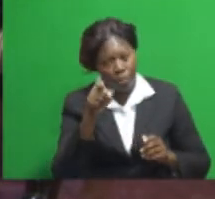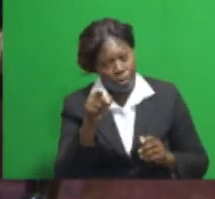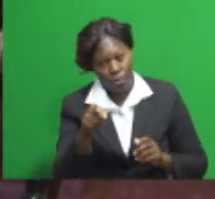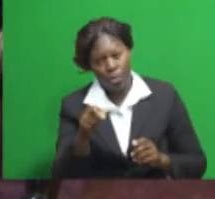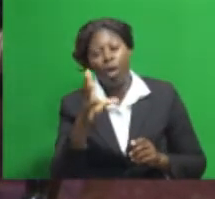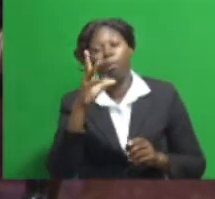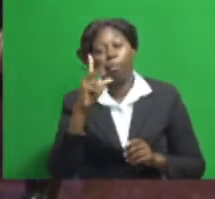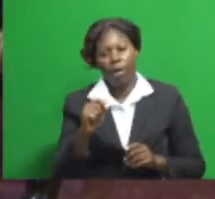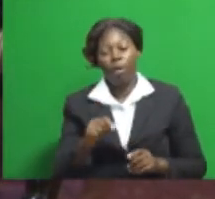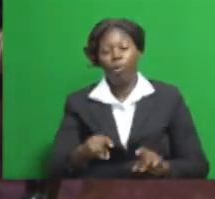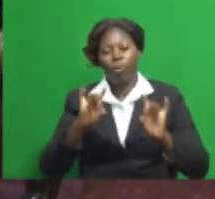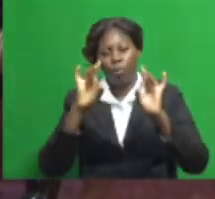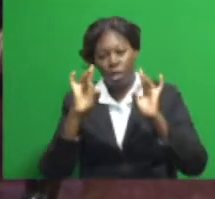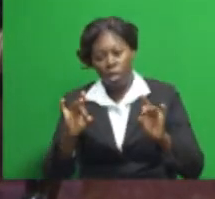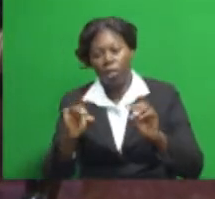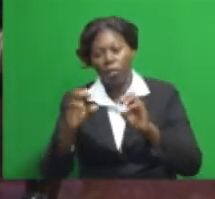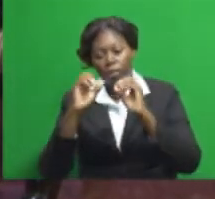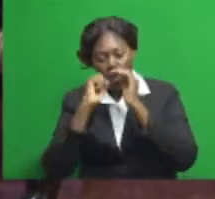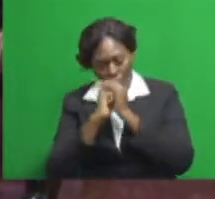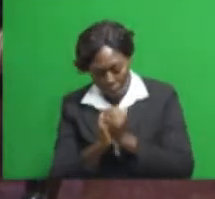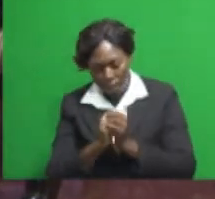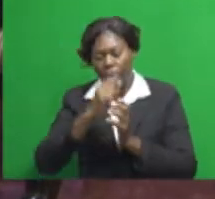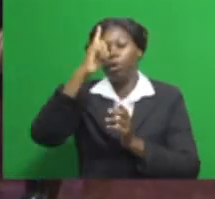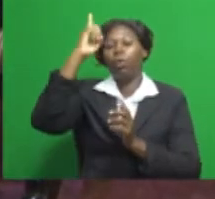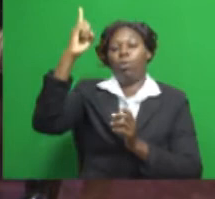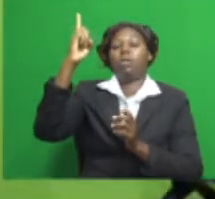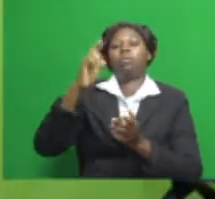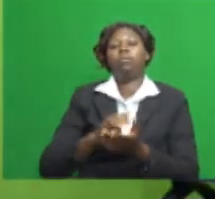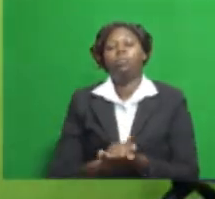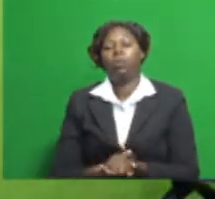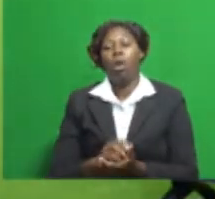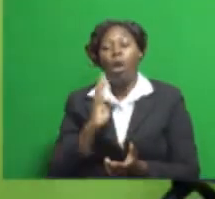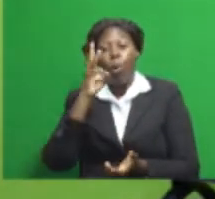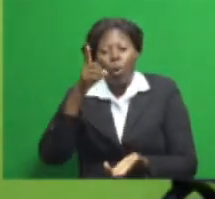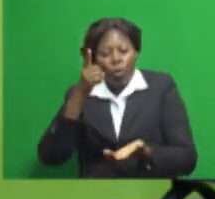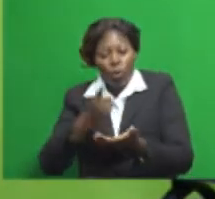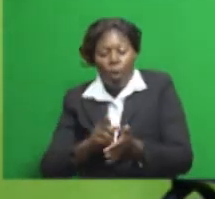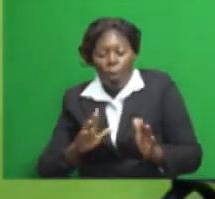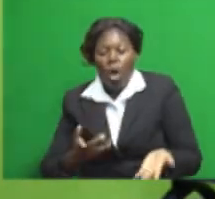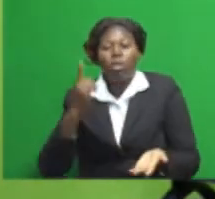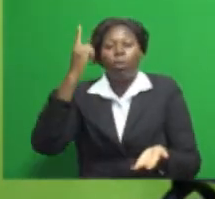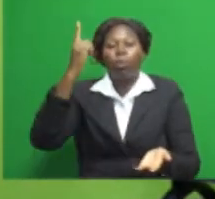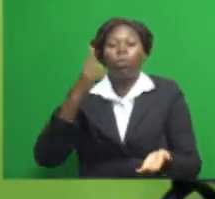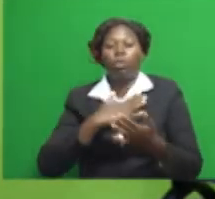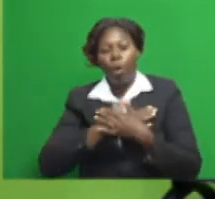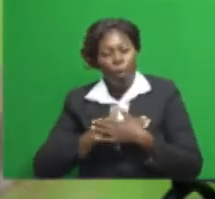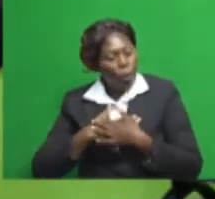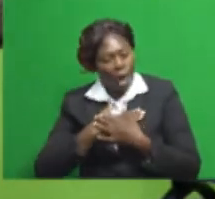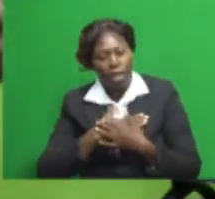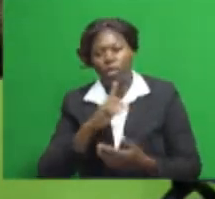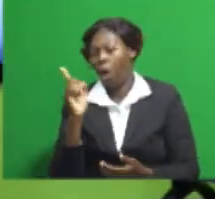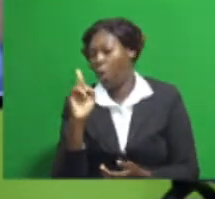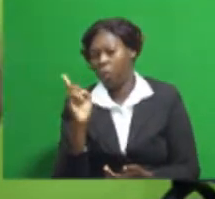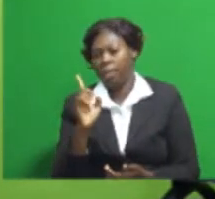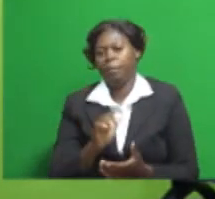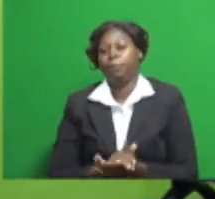Kuti ndichaita zvino ndiwa namwari blue or black. Tikaita vaterere vakadaro mfundisi. Yeah. Ndofunga zviri